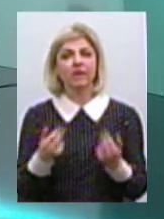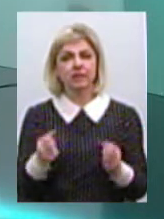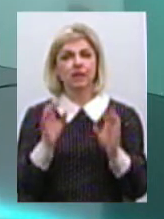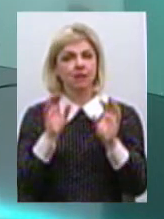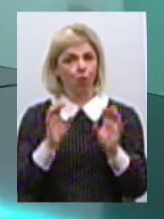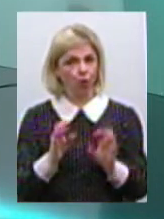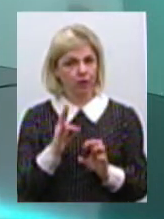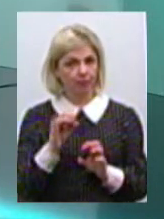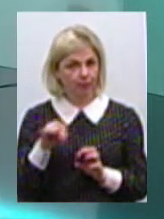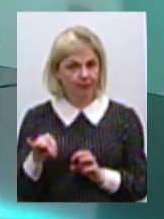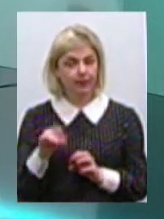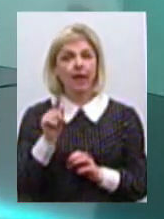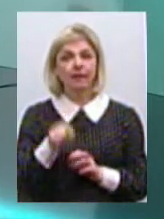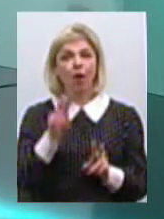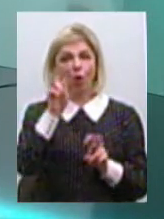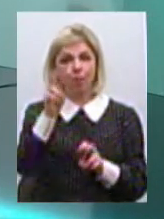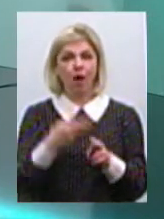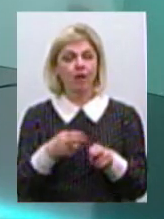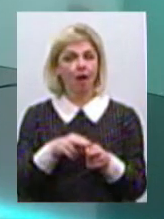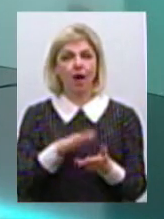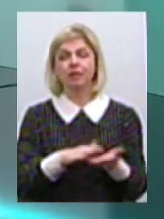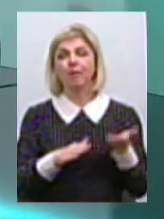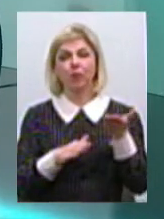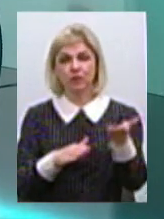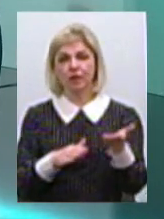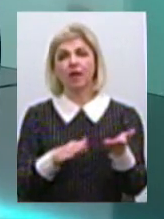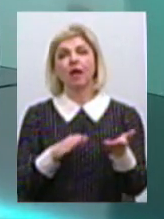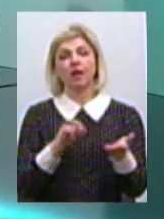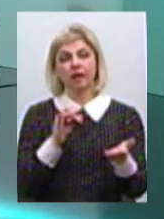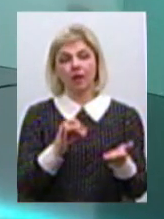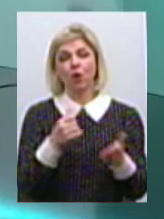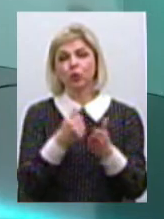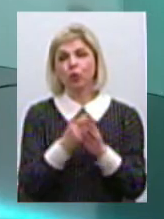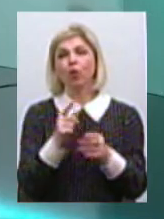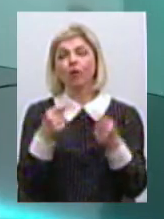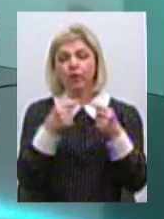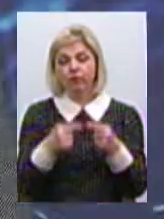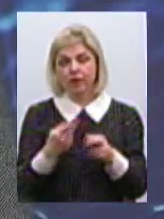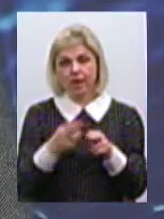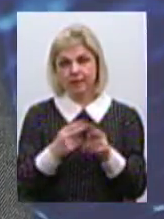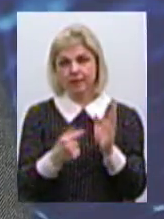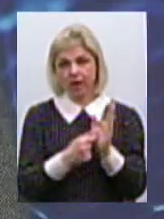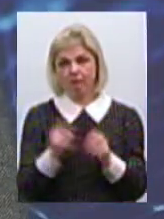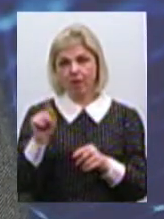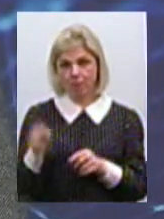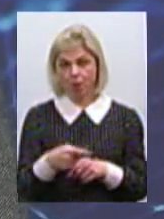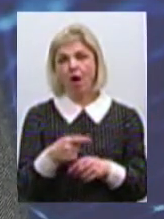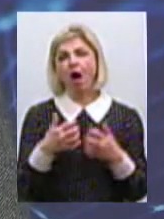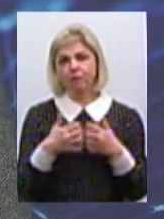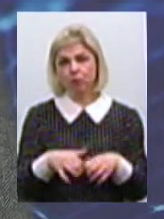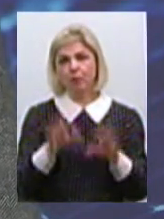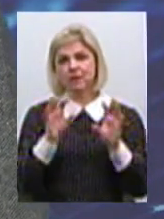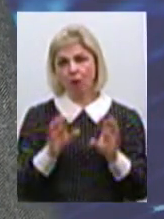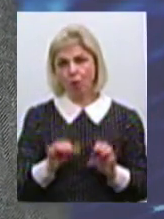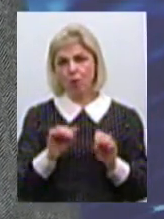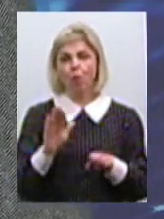Тобто та компанія, яка вже не подасть відповідні документи відповідно до цих вимог, вона вже автоматично, законно може бути